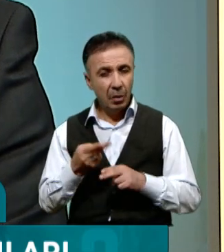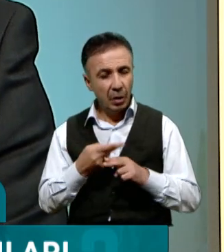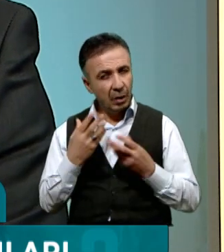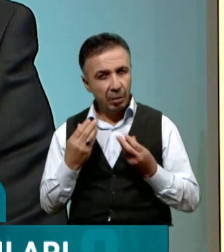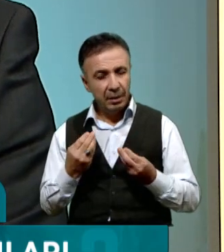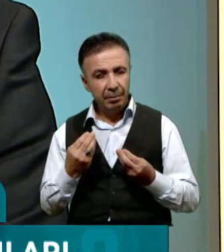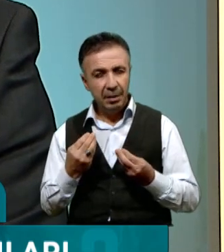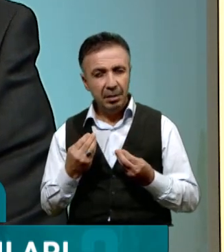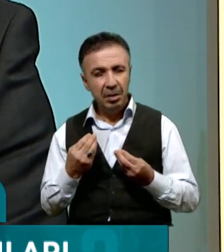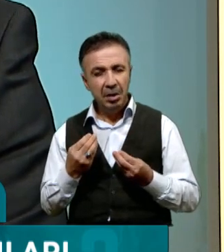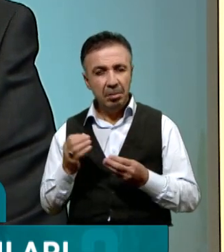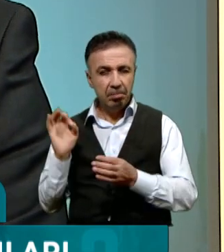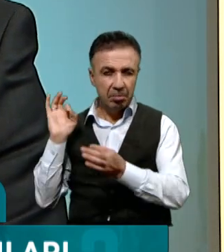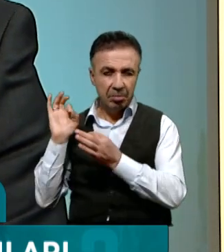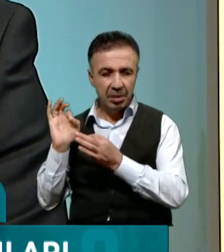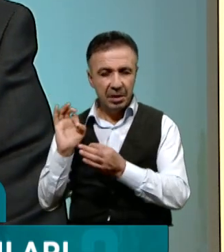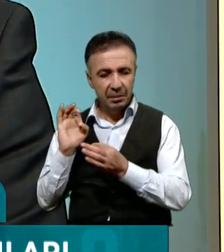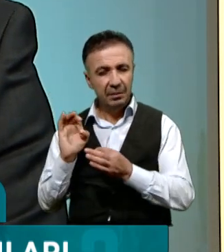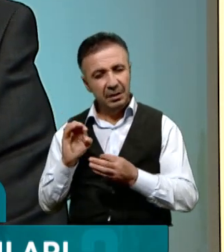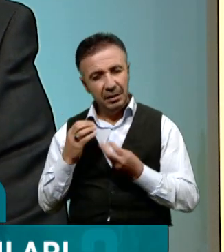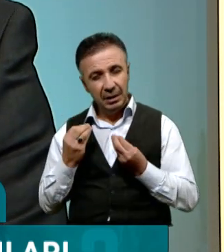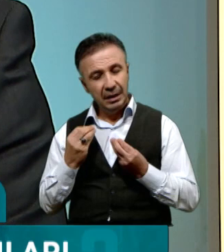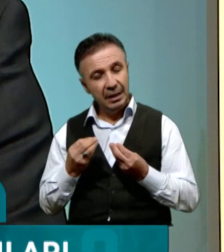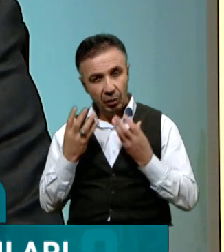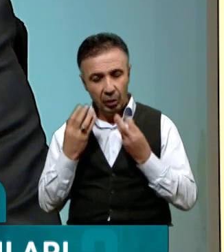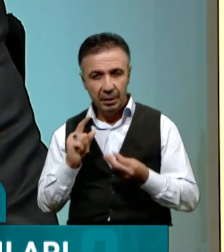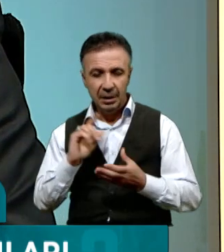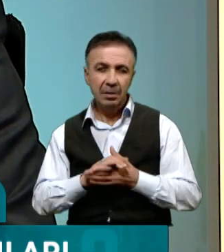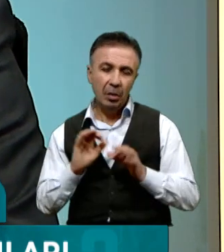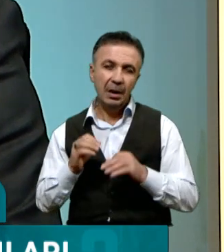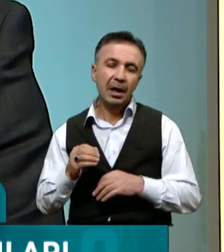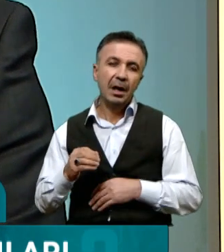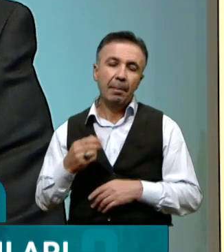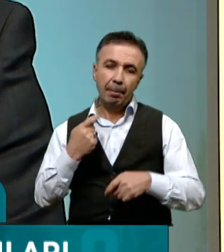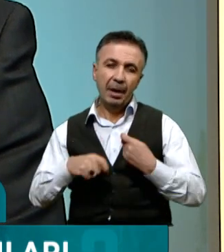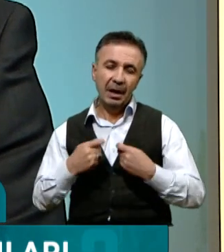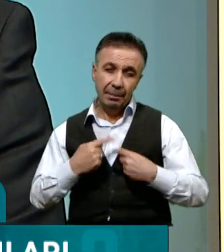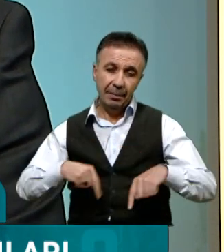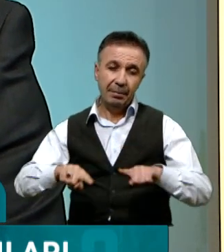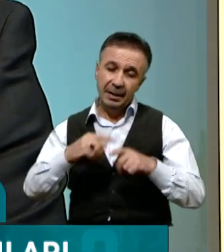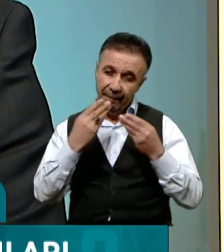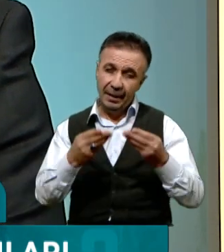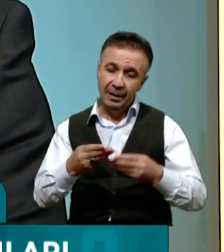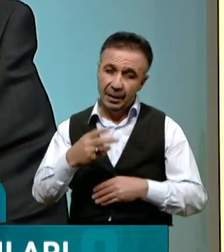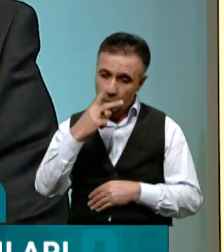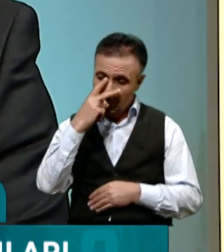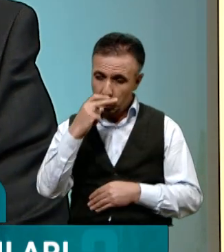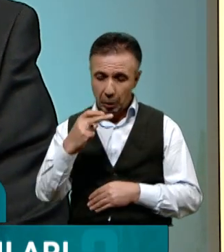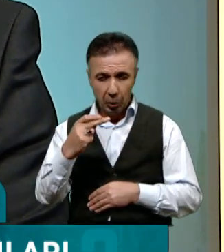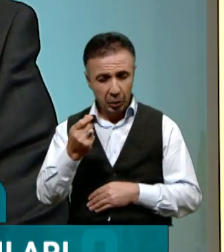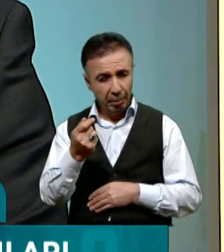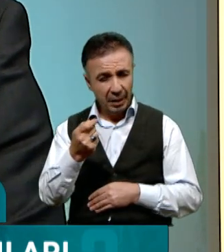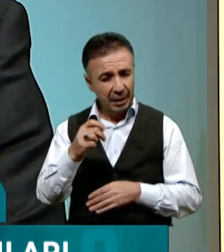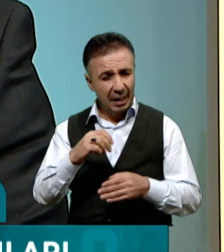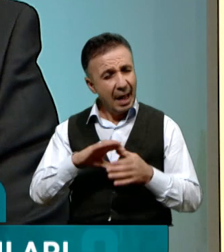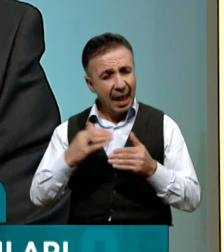bu ilişkilerimizi daha sağlıklı sürdürmeliyiz. O halde bankanın bize vermiş olduğu promosyonun ne sebeple